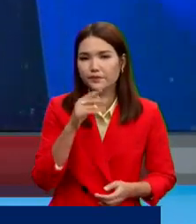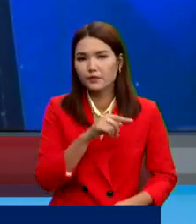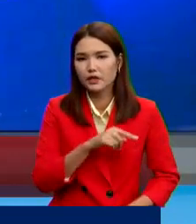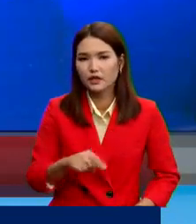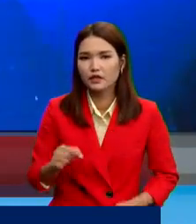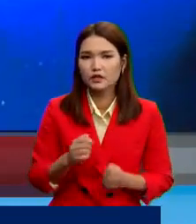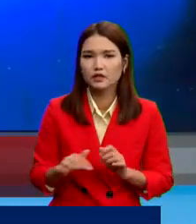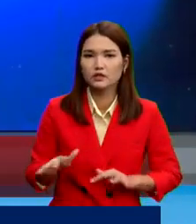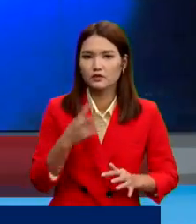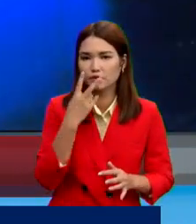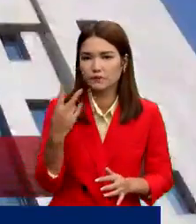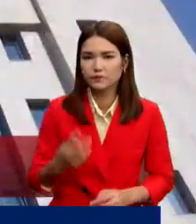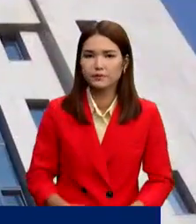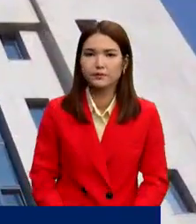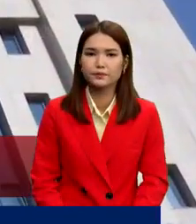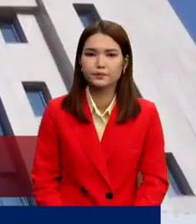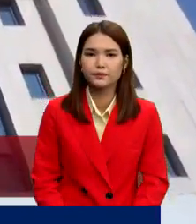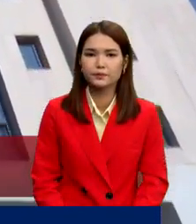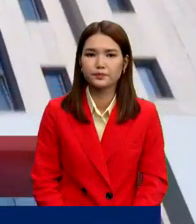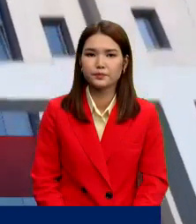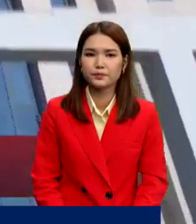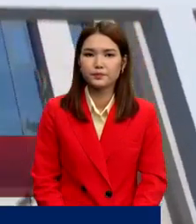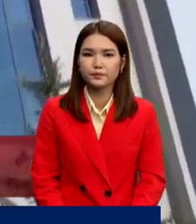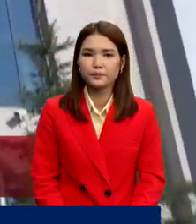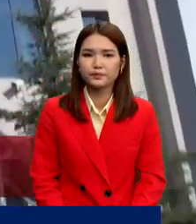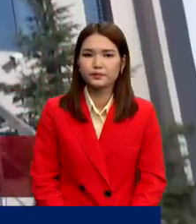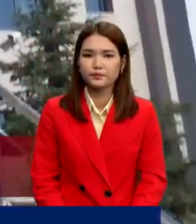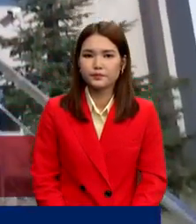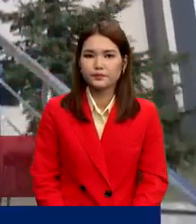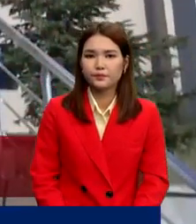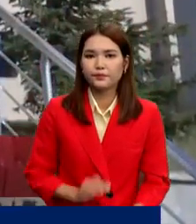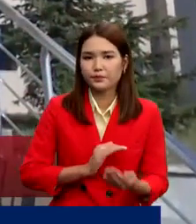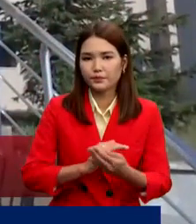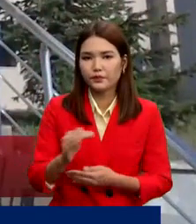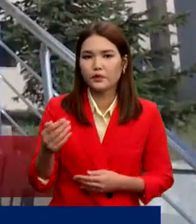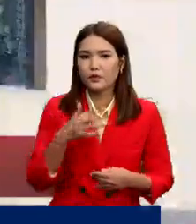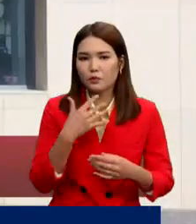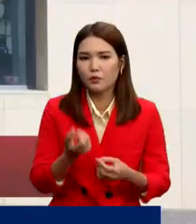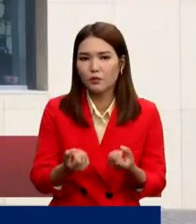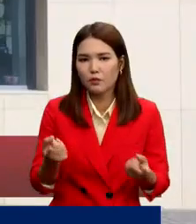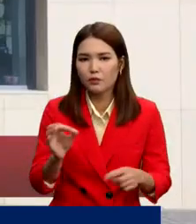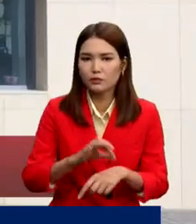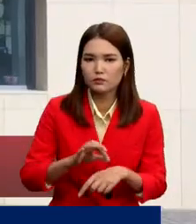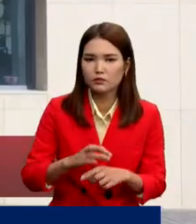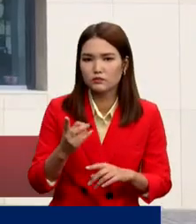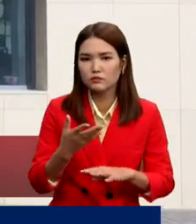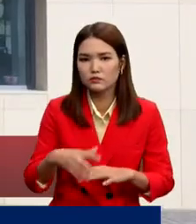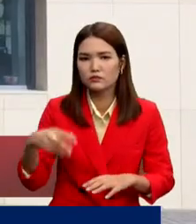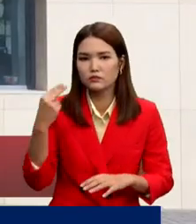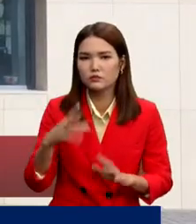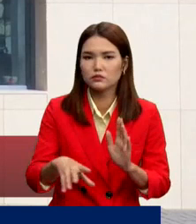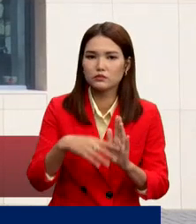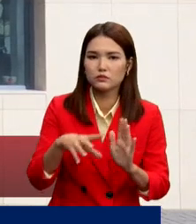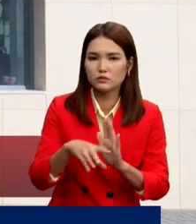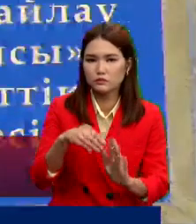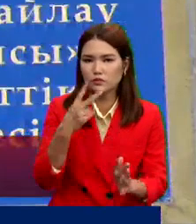Сүгірбай сабақтасын. Орталық сайлау комиссиясына енді алдағы екі ай тыныштық жоқ. Бүгін үміткерлердің өтінішін қабылдауға кірісті. Сөйтсек,